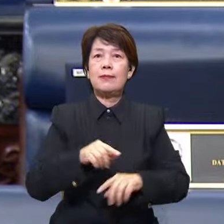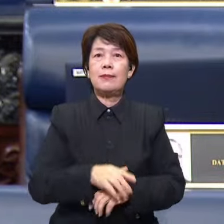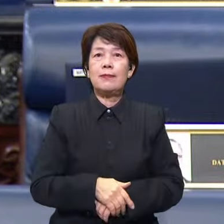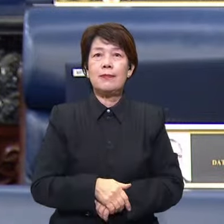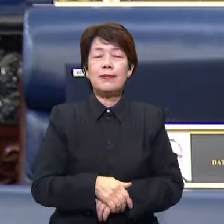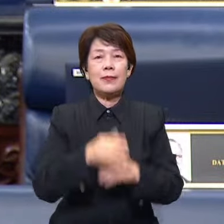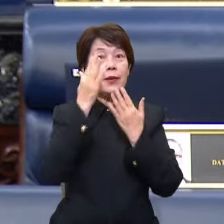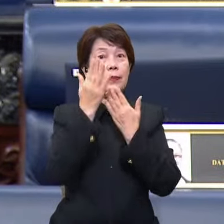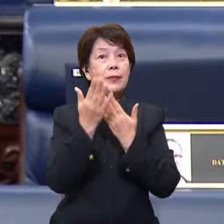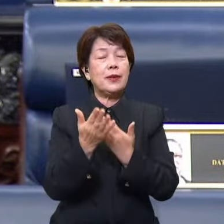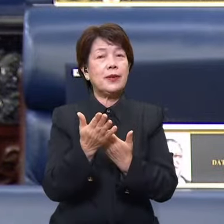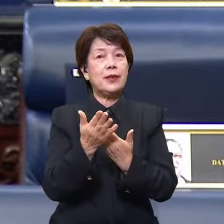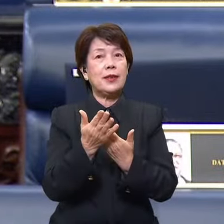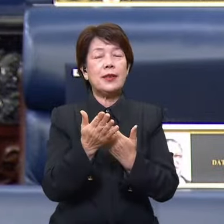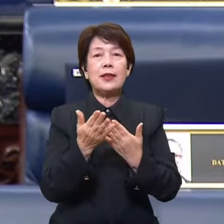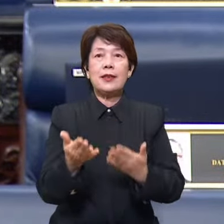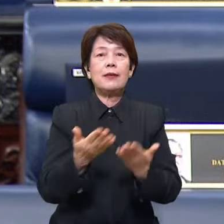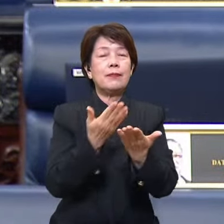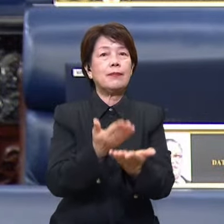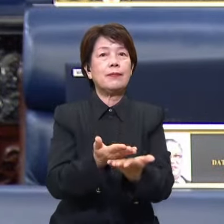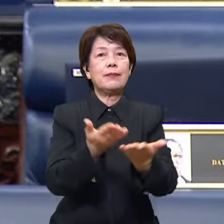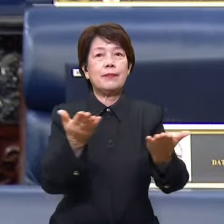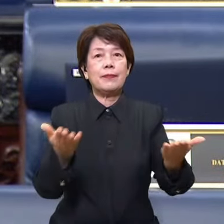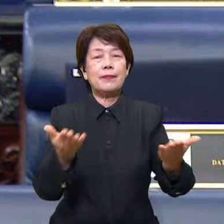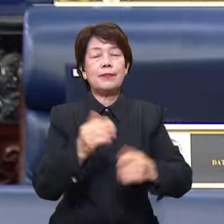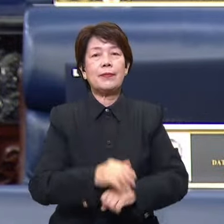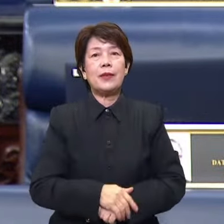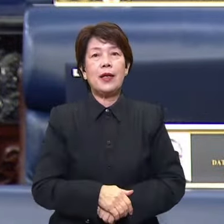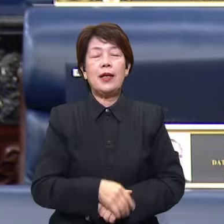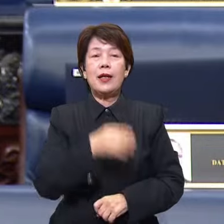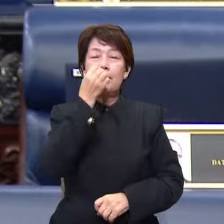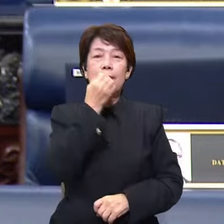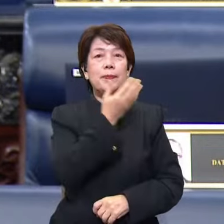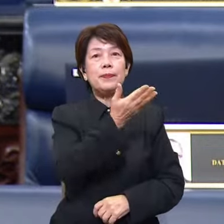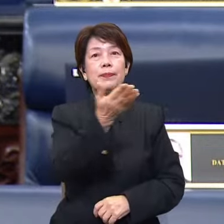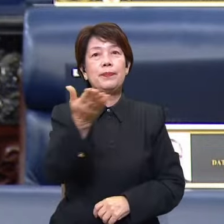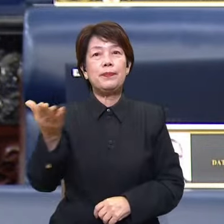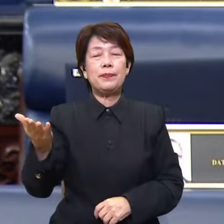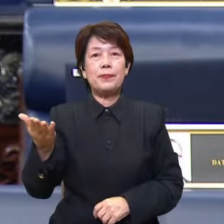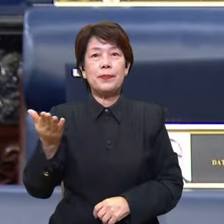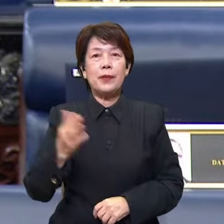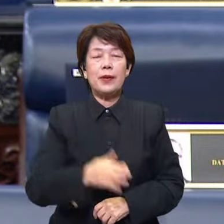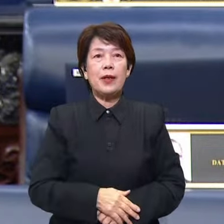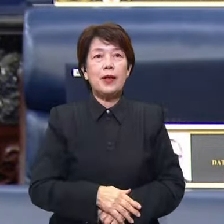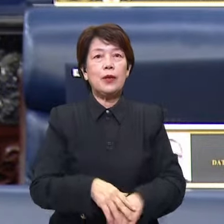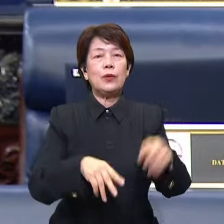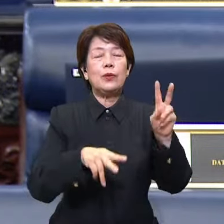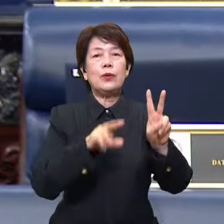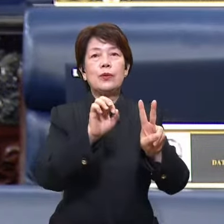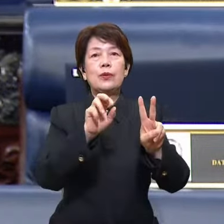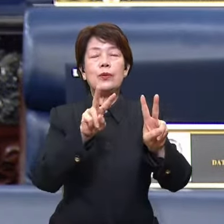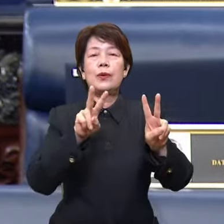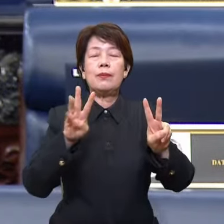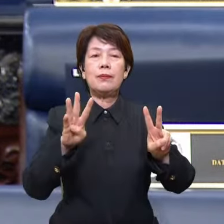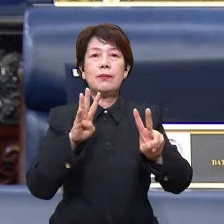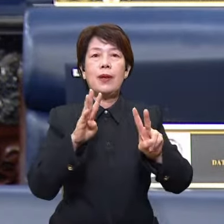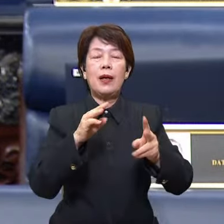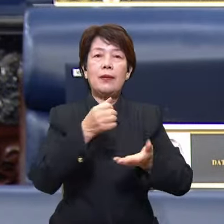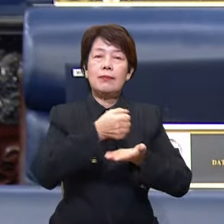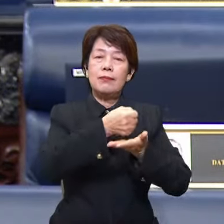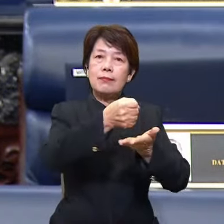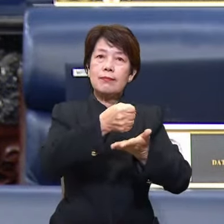secara lebih rasmi. Apapun, untuk maklumat yang berhormat, melalui pembelanjaan 2024 kita telah diperuntukkan kurang